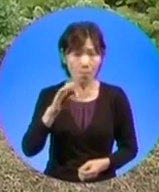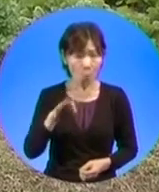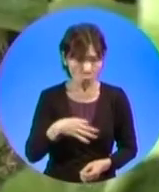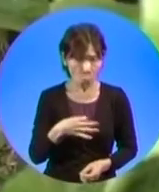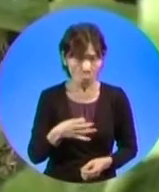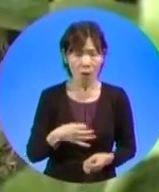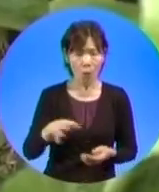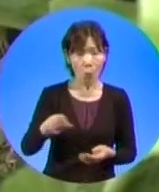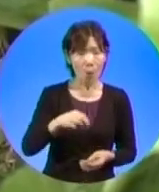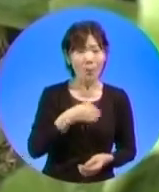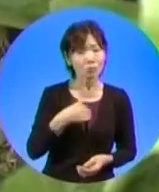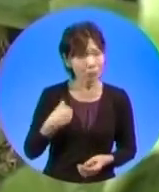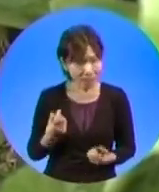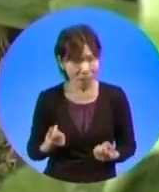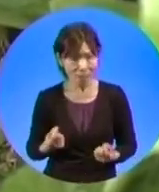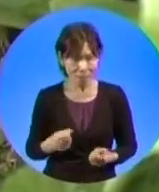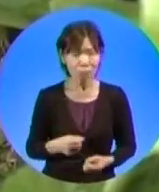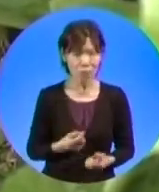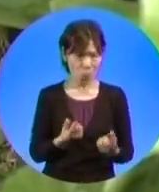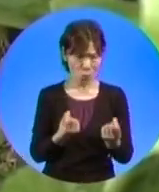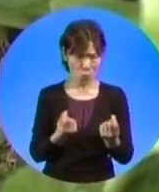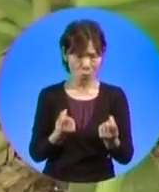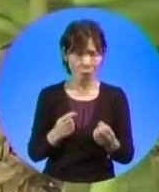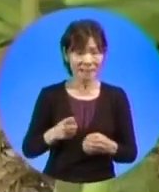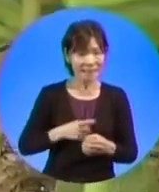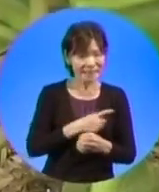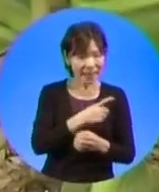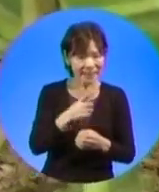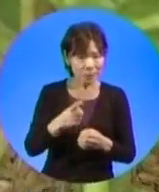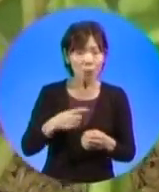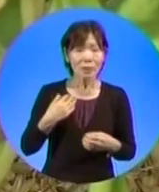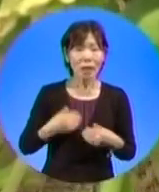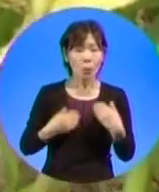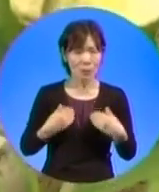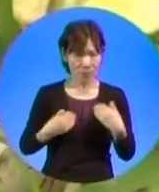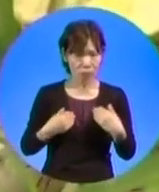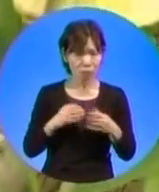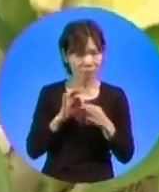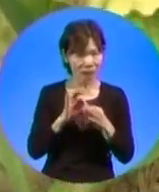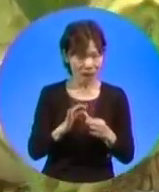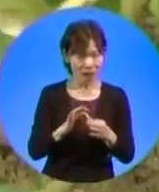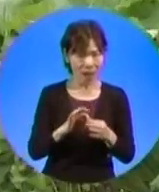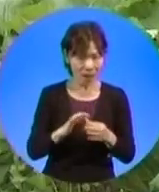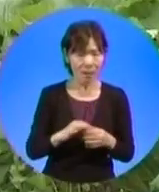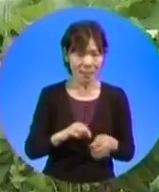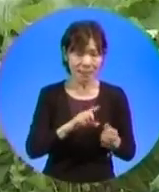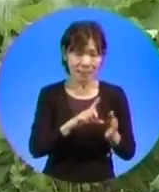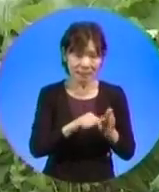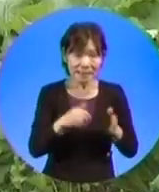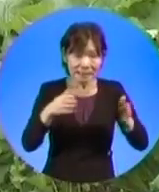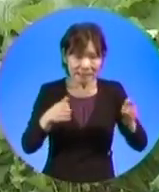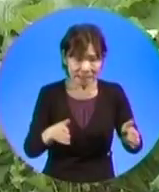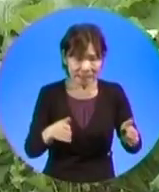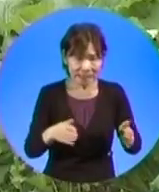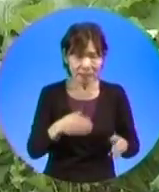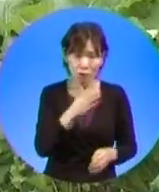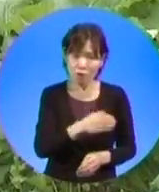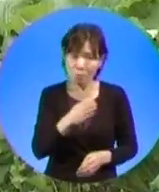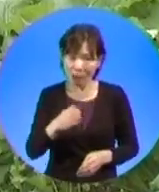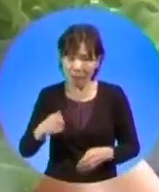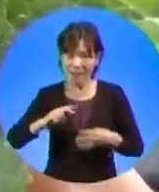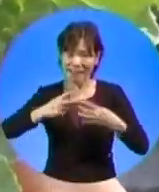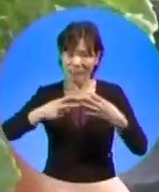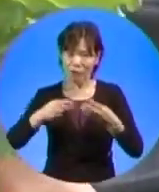る。 ね、でも本当にたくさんの種類のものがありますから、はい、いつ来てもいろんなものが取れるんですよね。 だ いたい 1年中